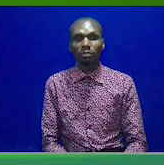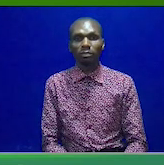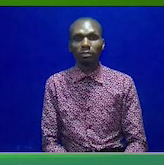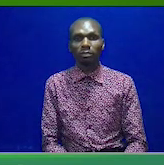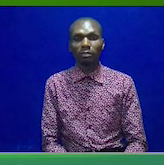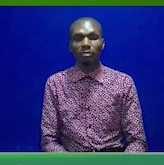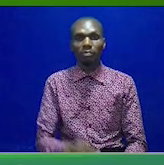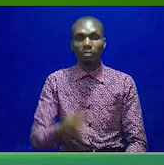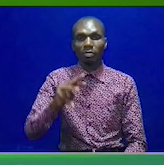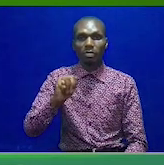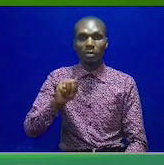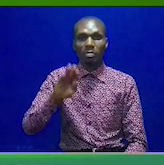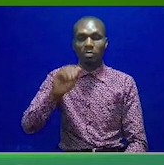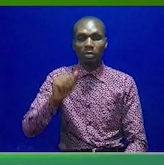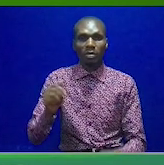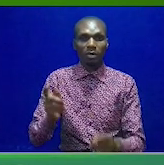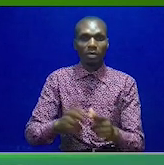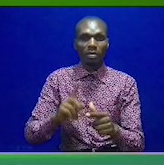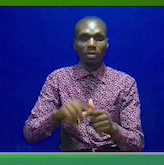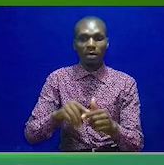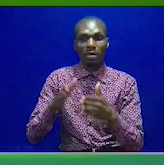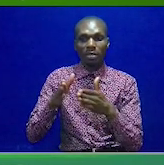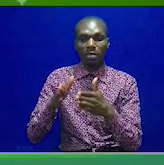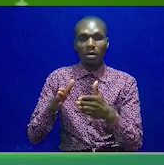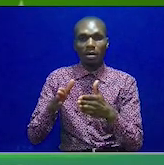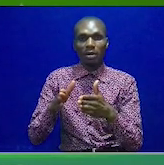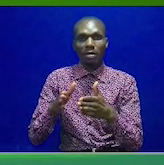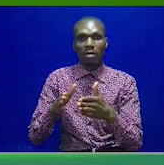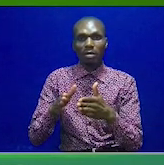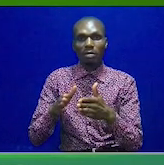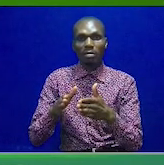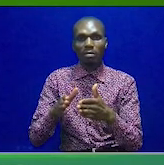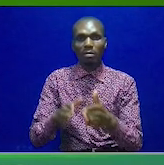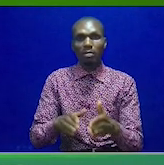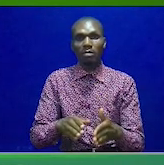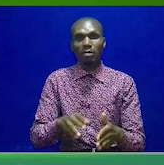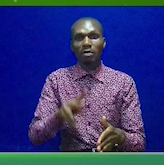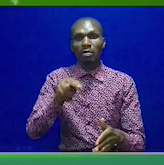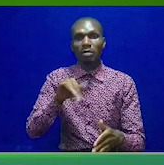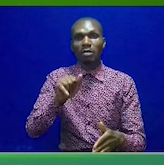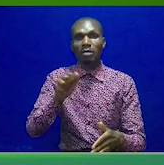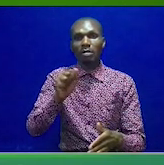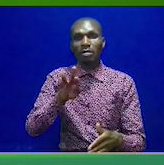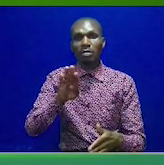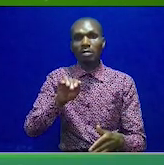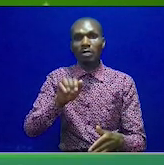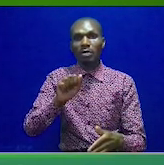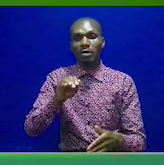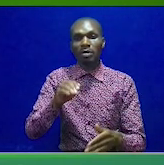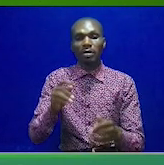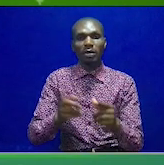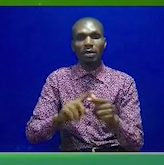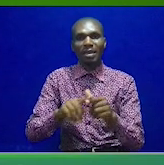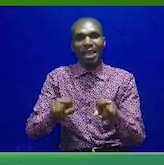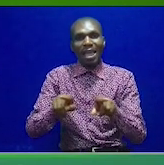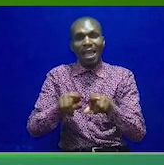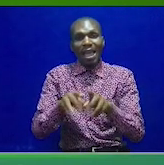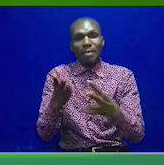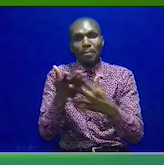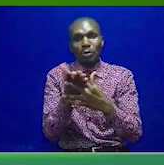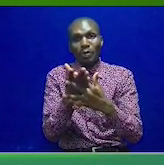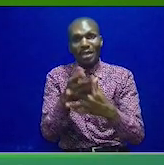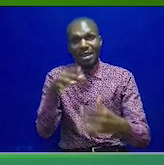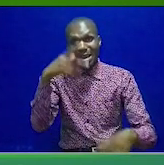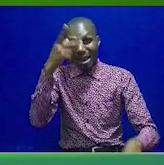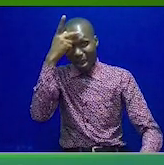Omo MCA Wardi ya Nyamasibi yuwe kutoka sebunge ya Nyaribari Masaba, Christopher Ogoti, negati abo ibuli ya